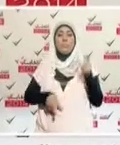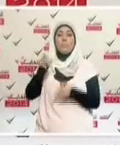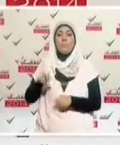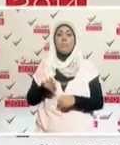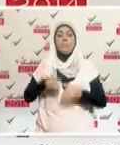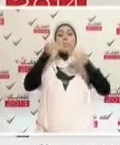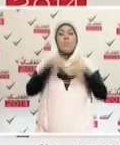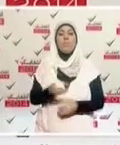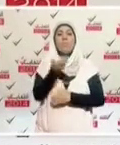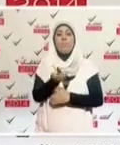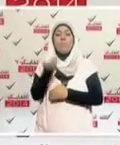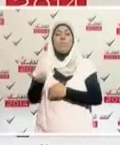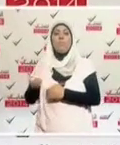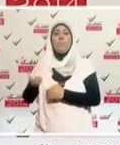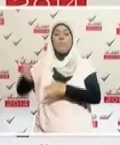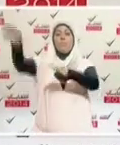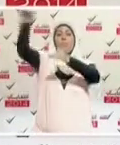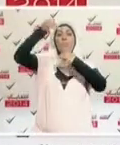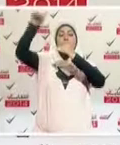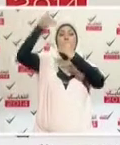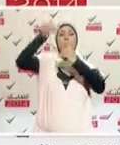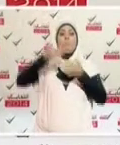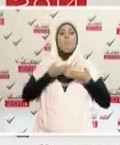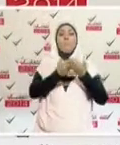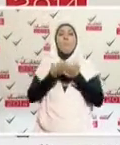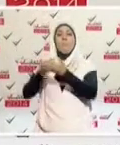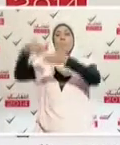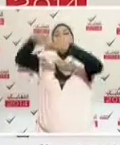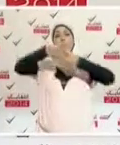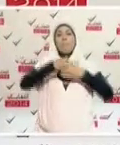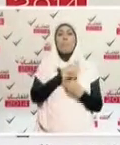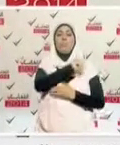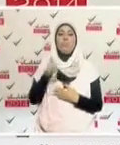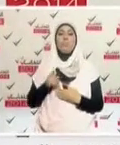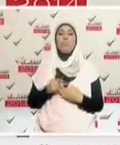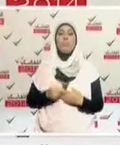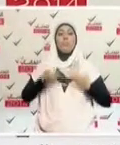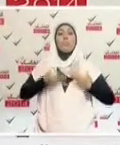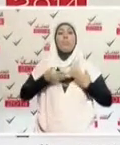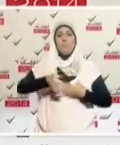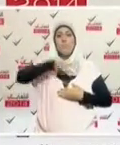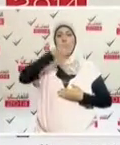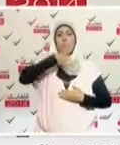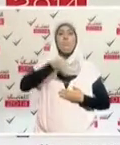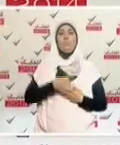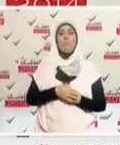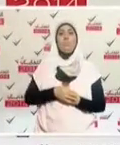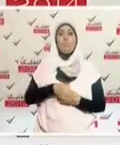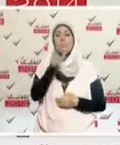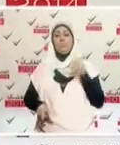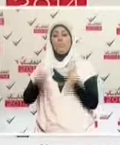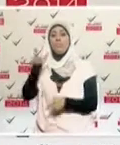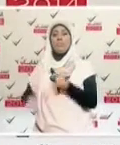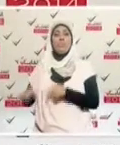يدينا للدول الأجنبية اللي تحب تحطنا تحت كلها. وتو باش نحكي عن قصرنية اللي